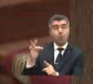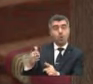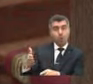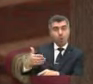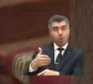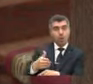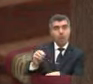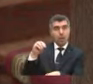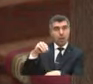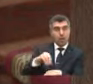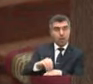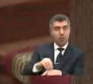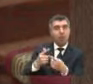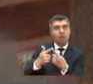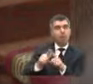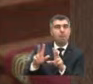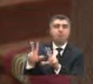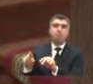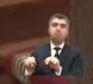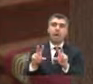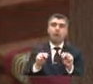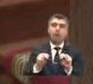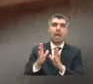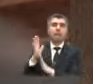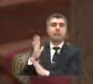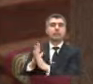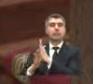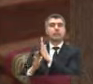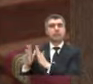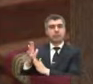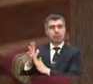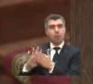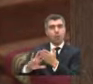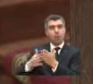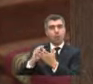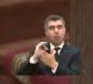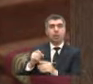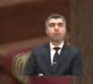عاود عطيناهم لي ميم كوطا لهذوك الناس اللي عندهم المزاريب واللي عندهم هذا.